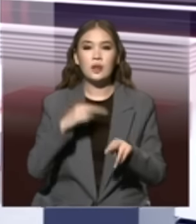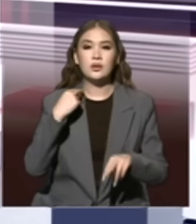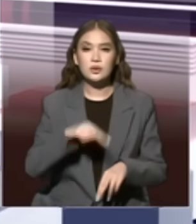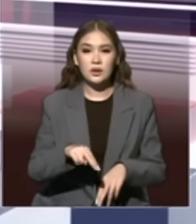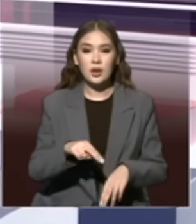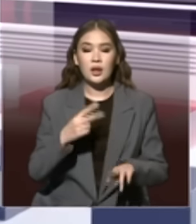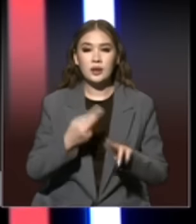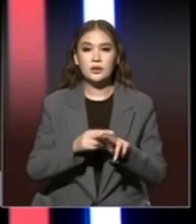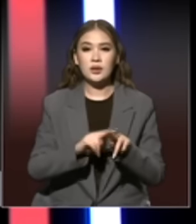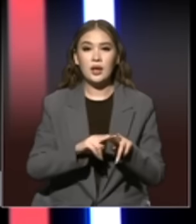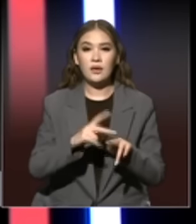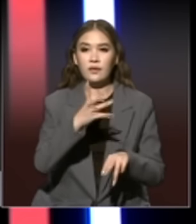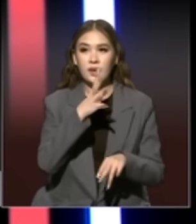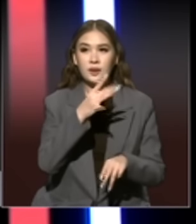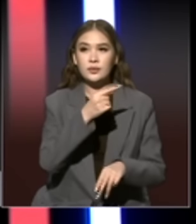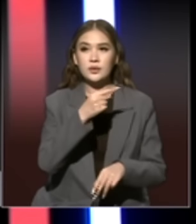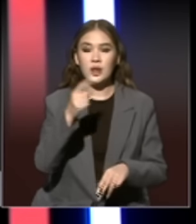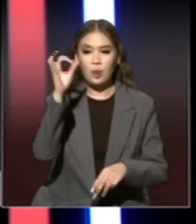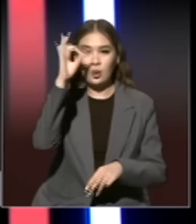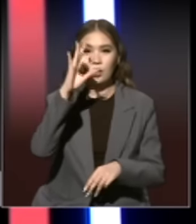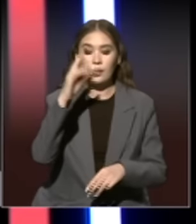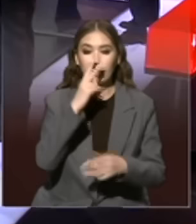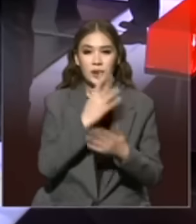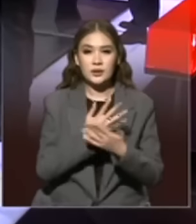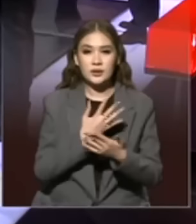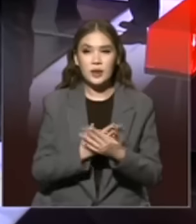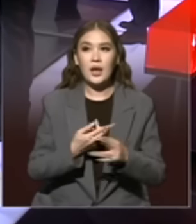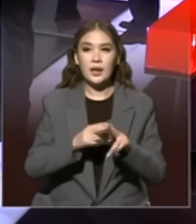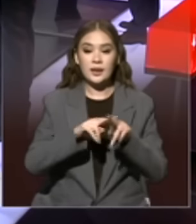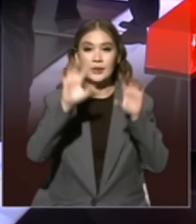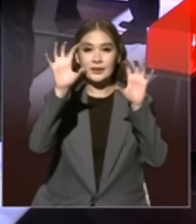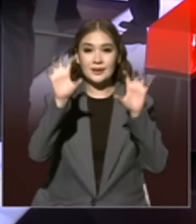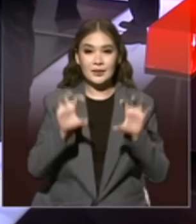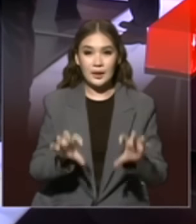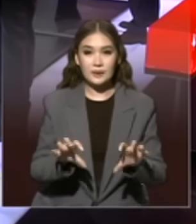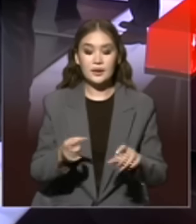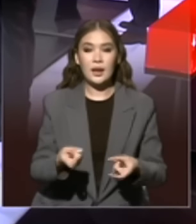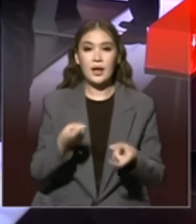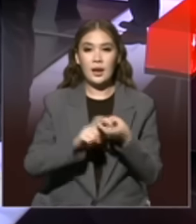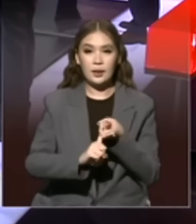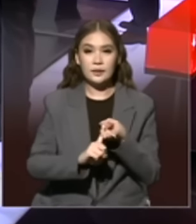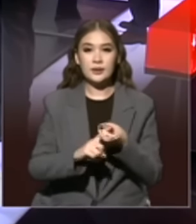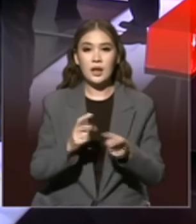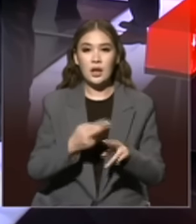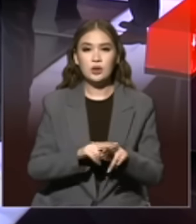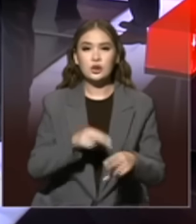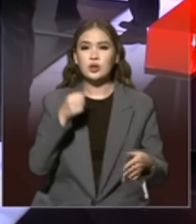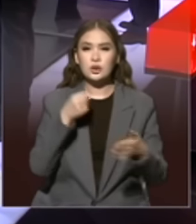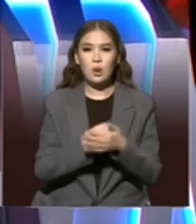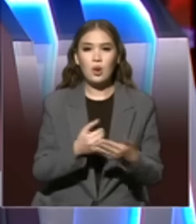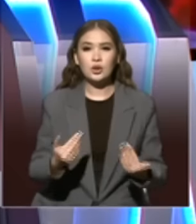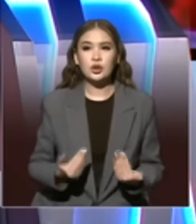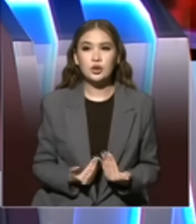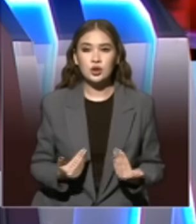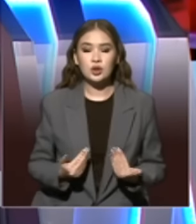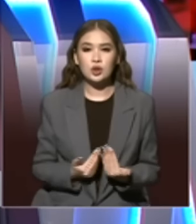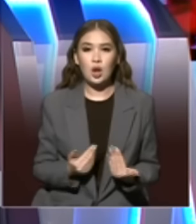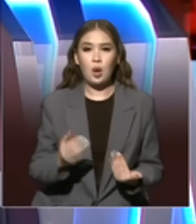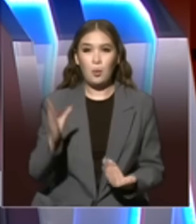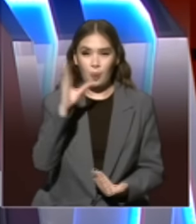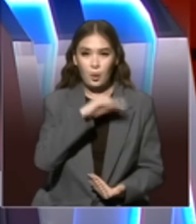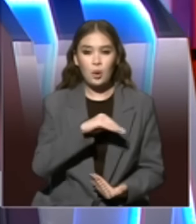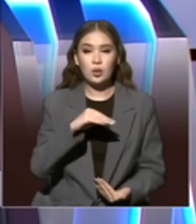шектеуге, не сол мерзімге бас бостандығынан айыруға жазаланады. Міне, осы заңның бас бостандығынан өмір бойы айыруға жазаланады деген қарастырылып отыр